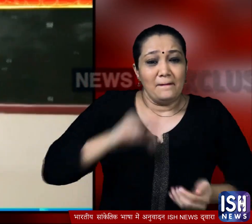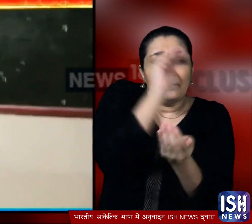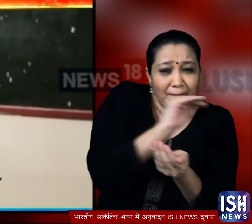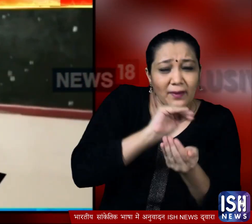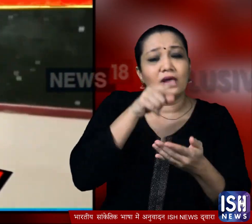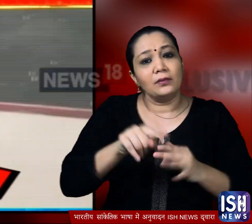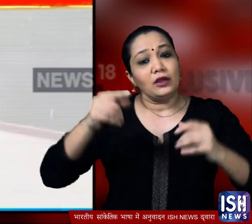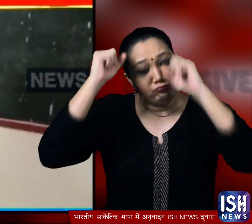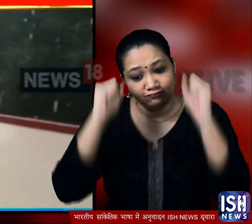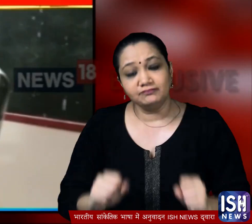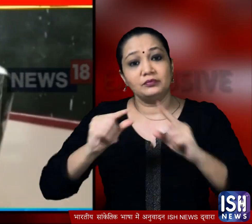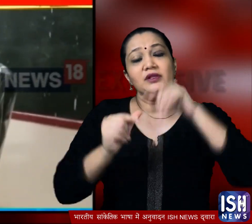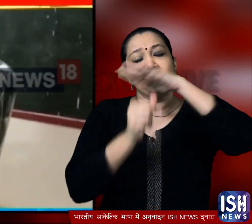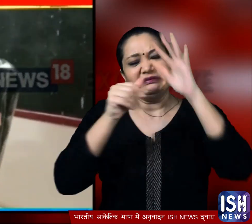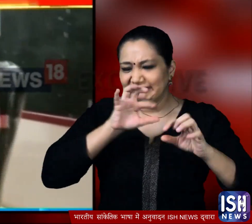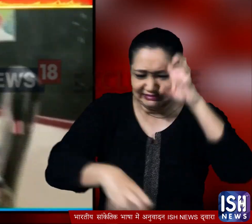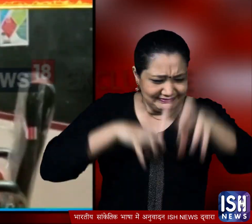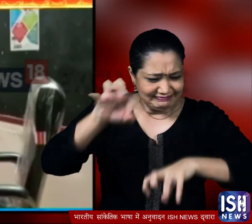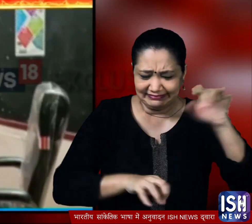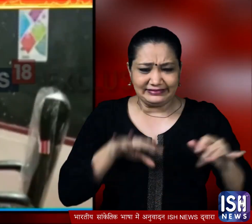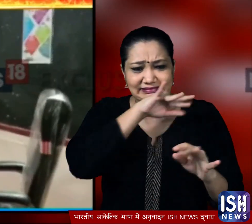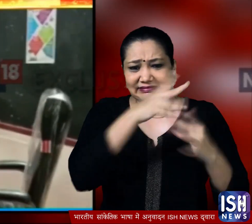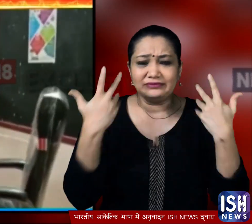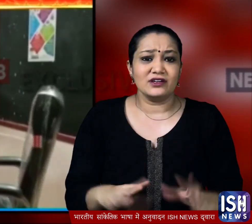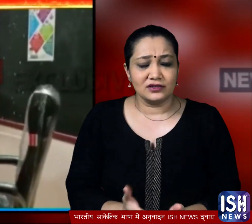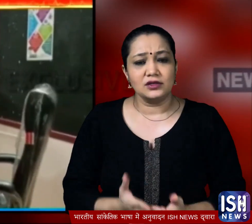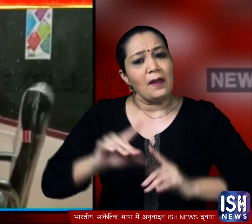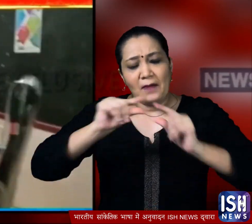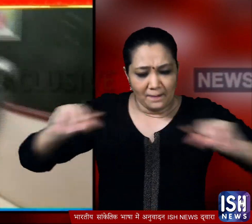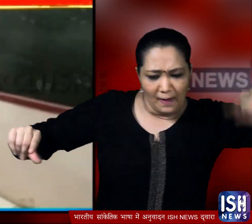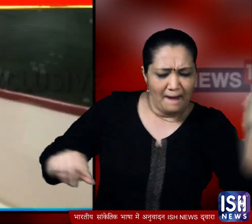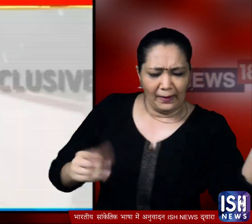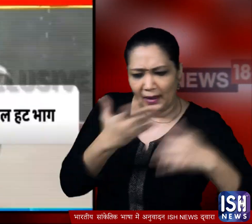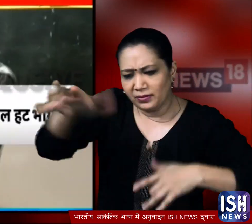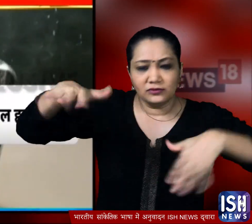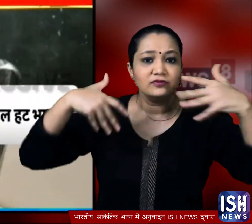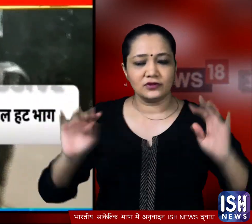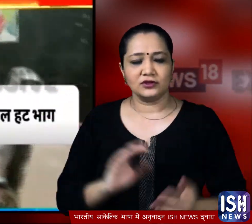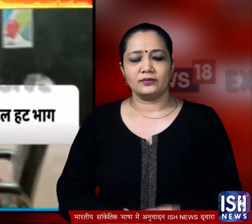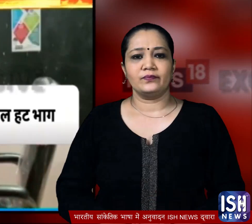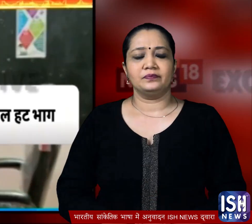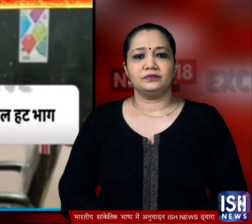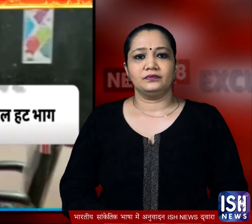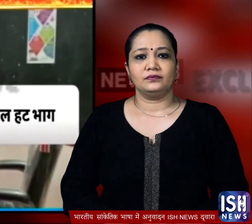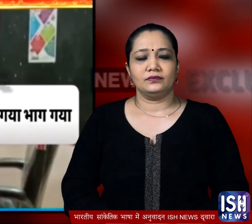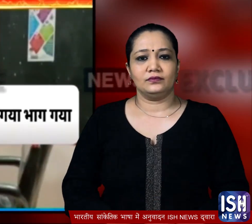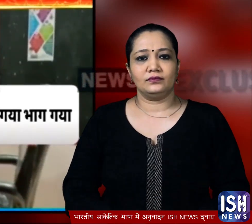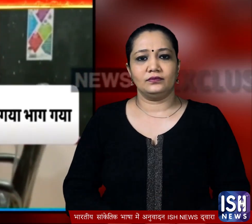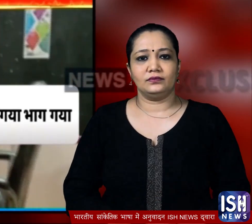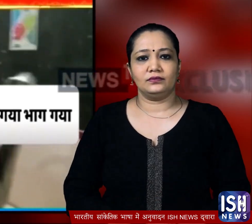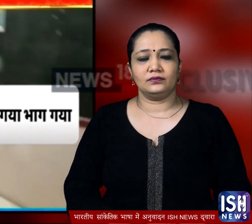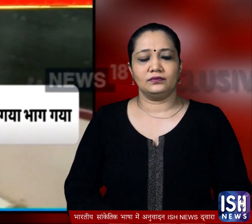उसकी सीट पर कब्जा जमा लिया और उसे तहस नहस कर दिया, जिसे बाद में डंडा दिखाकर भगाया गया।